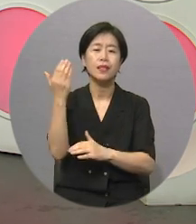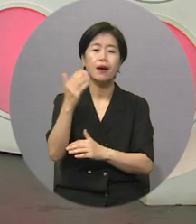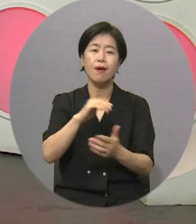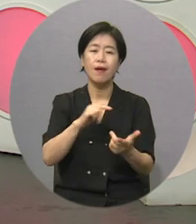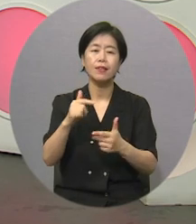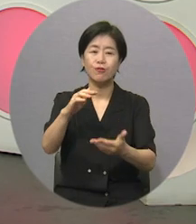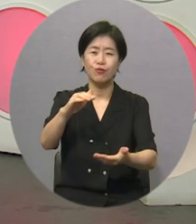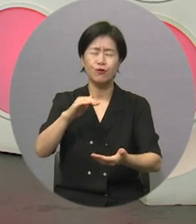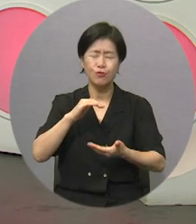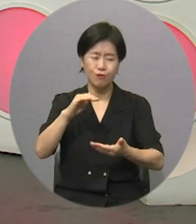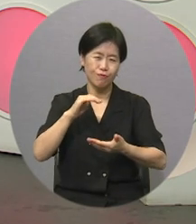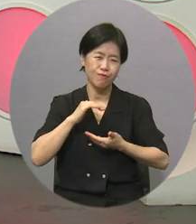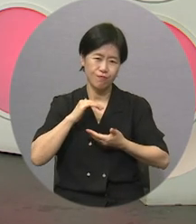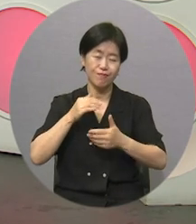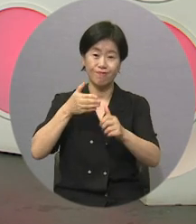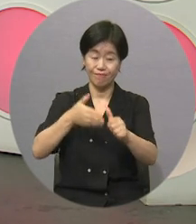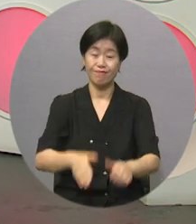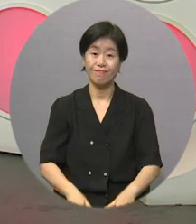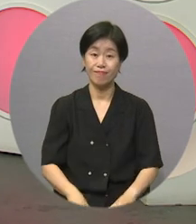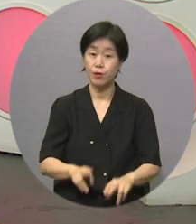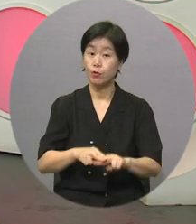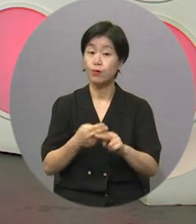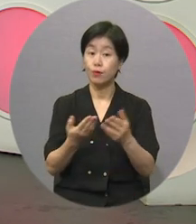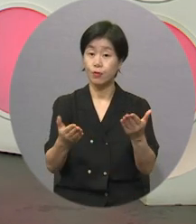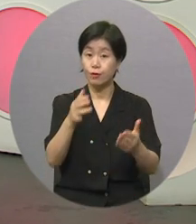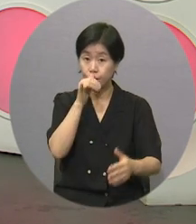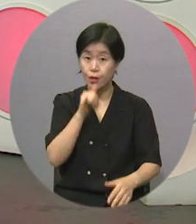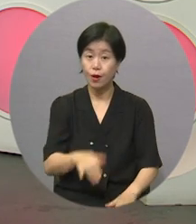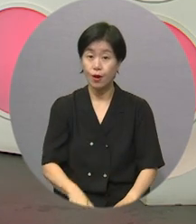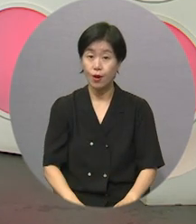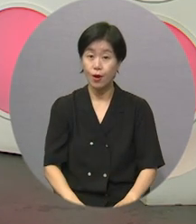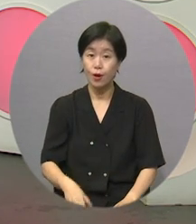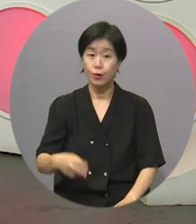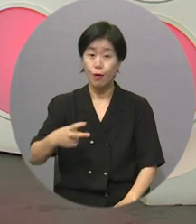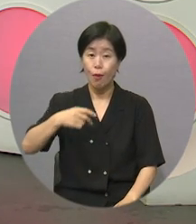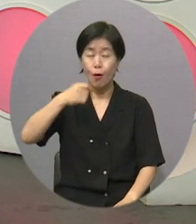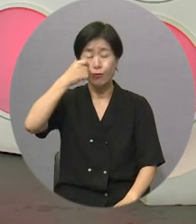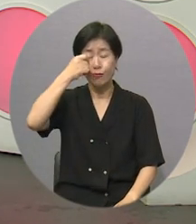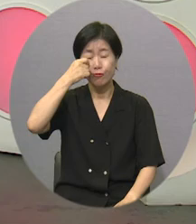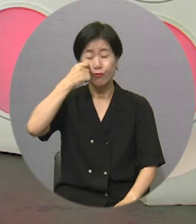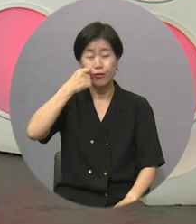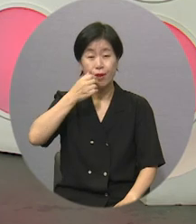보내주시면은요 저희가 소정의 선물도 드리고 우리 둘이 또 눈물도 흘 수